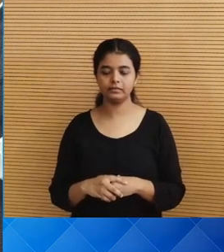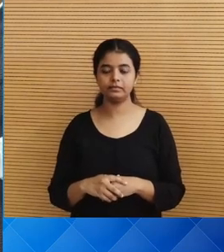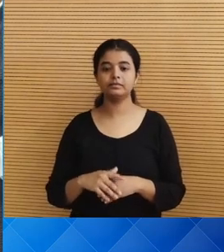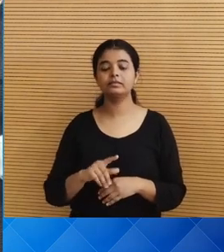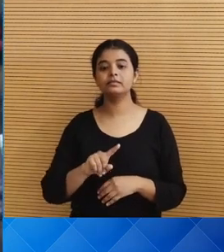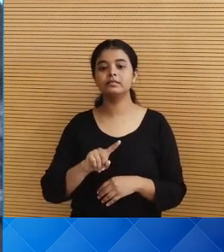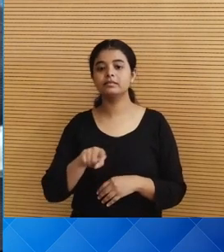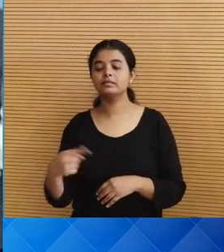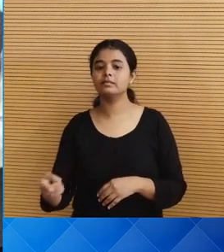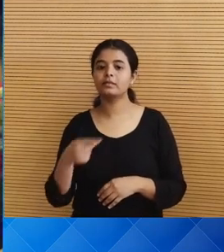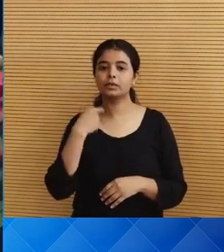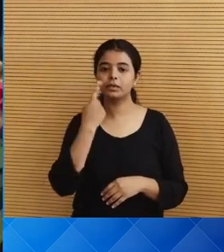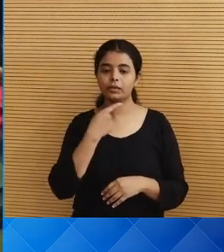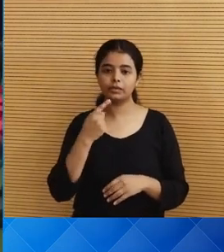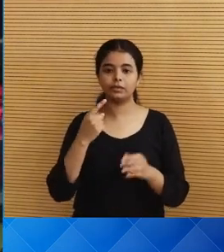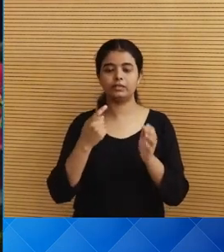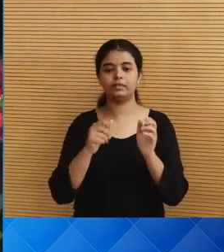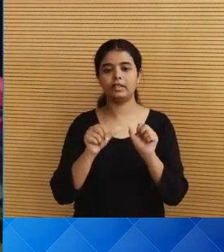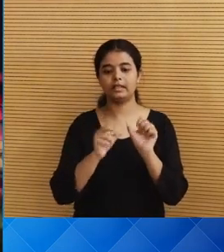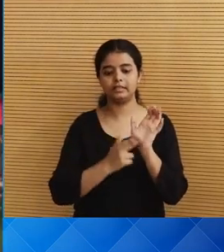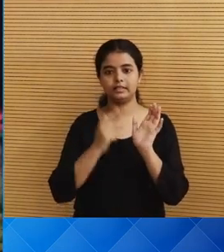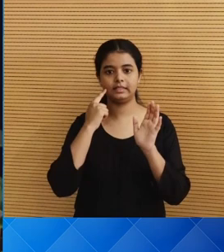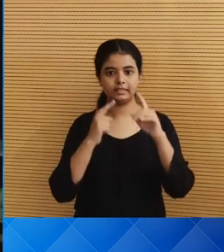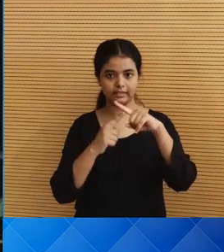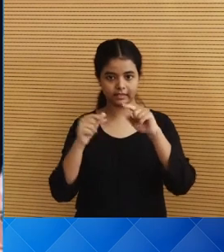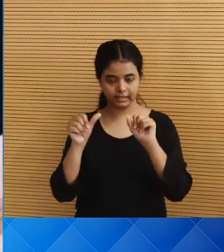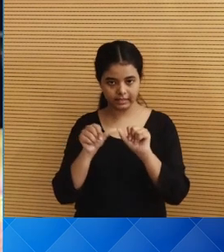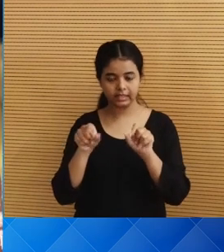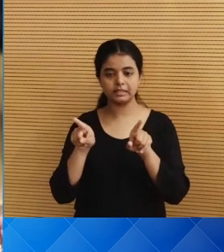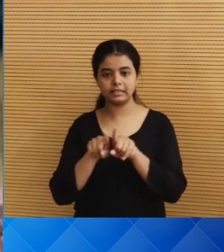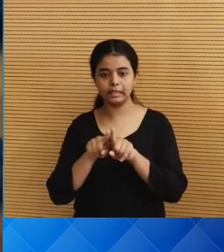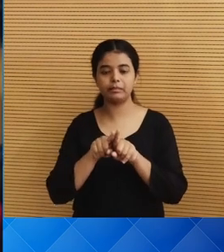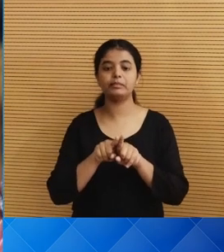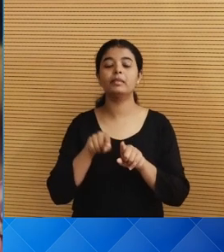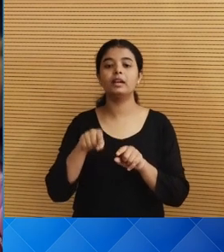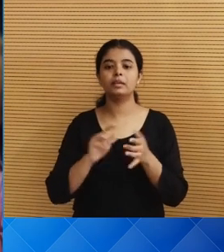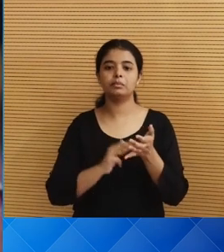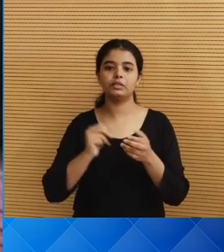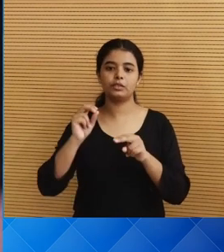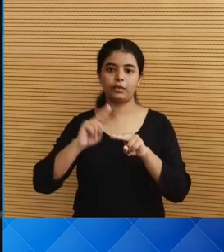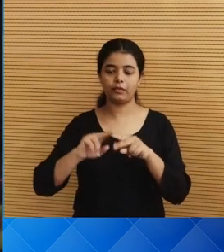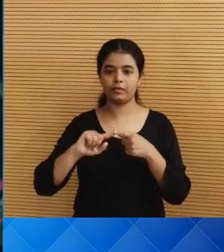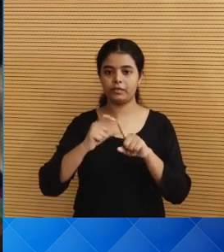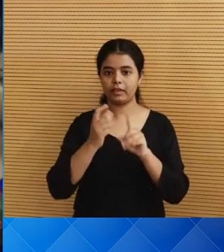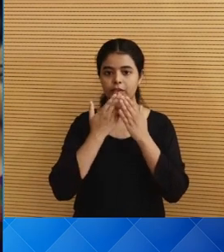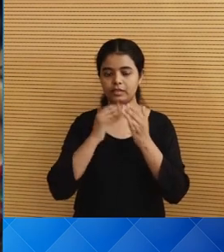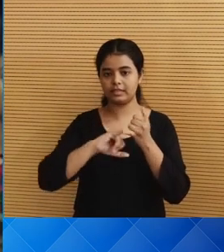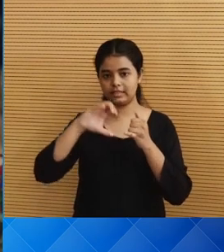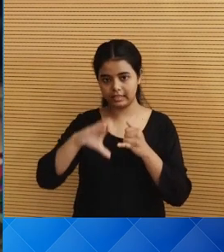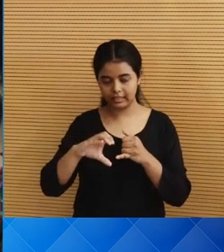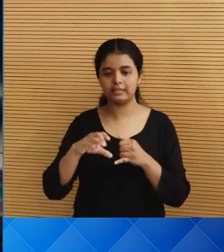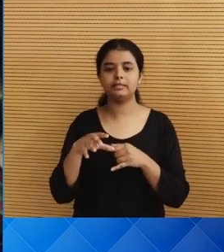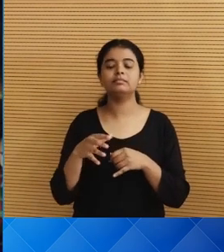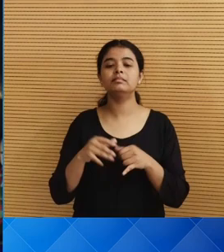श्रीमती अनीता करवाल जी, सचिव स्कूल शिक्षा और साक्षरता विभाग, शिक्षा मंत्रालय भारत सरकार को ये बच्ची